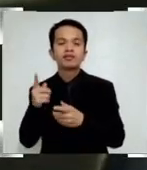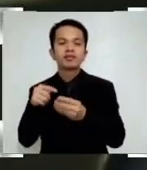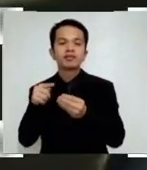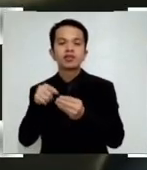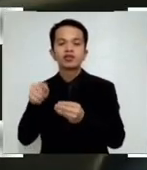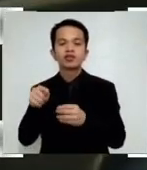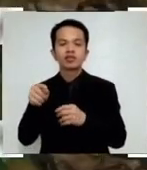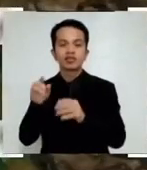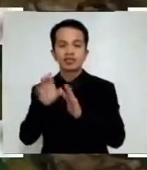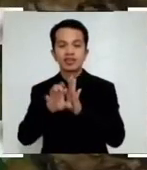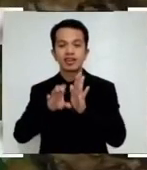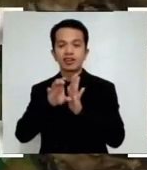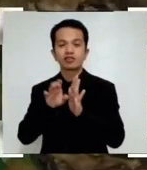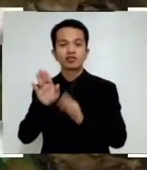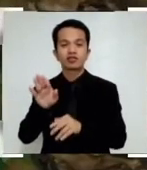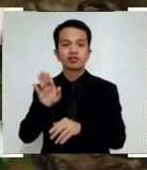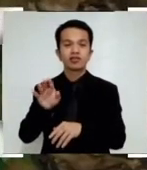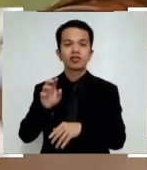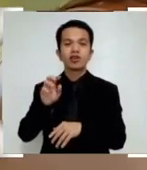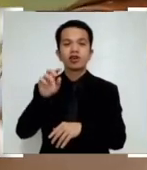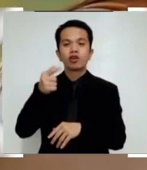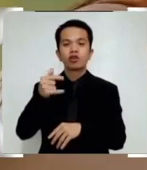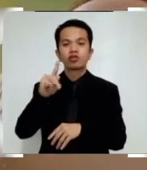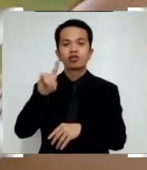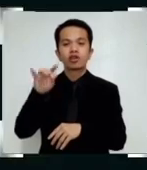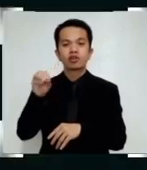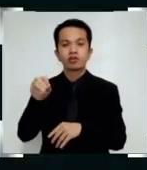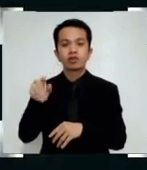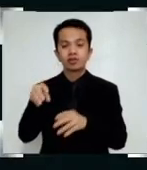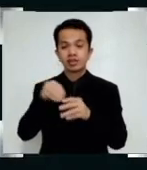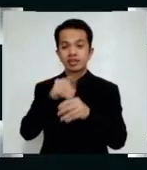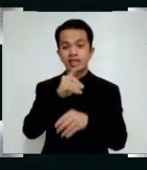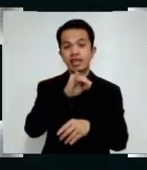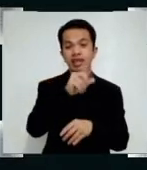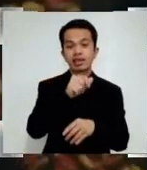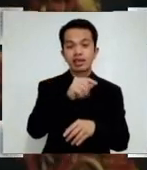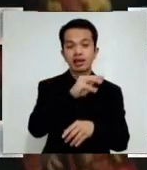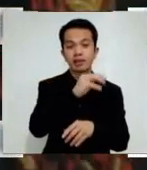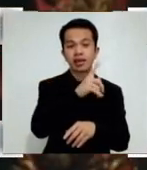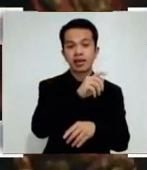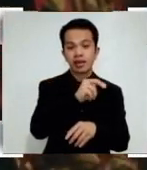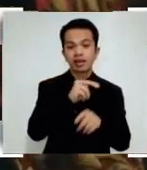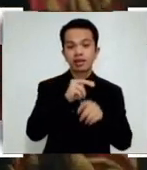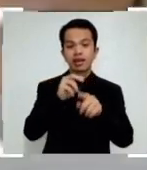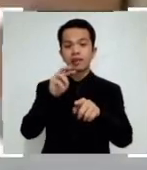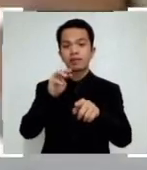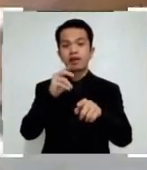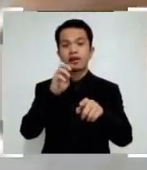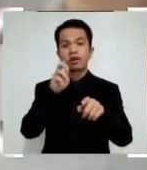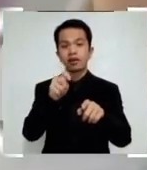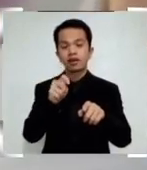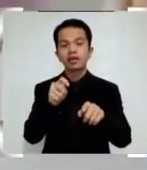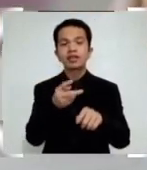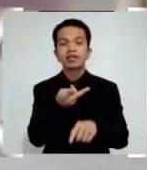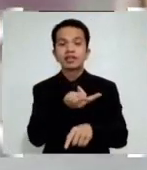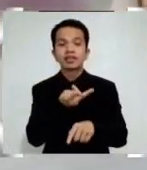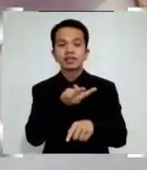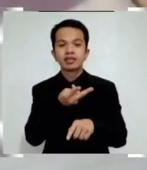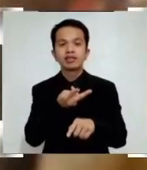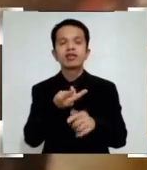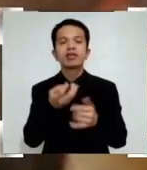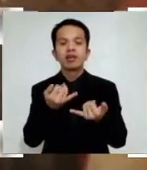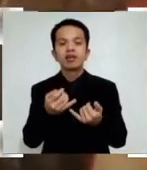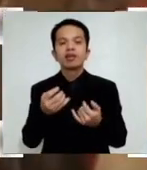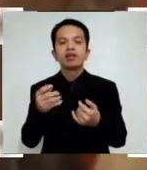Gustavo Reyales. Imbes na sina Diana, played by Megan, at Margaret, played by Rian Ramos. Ang magiging killer